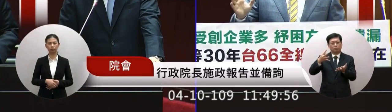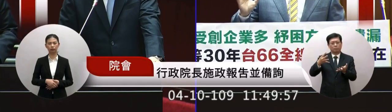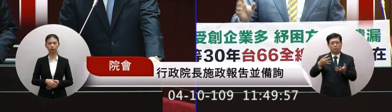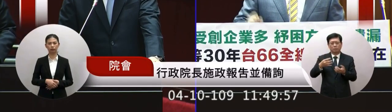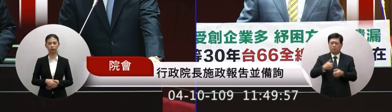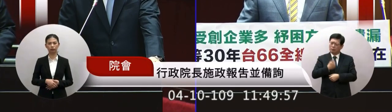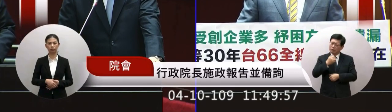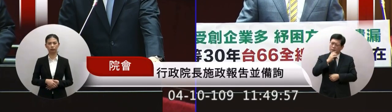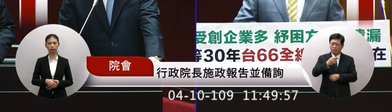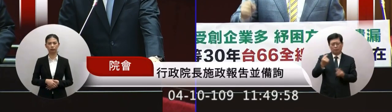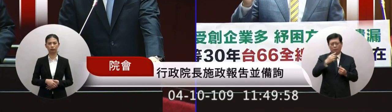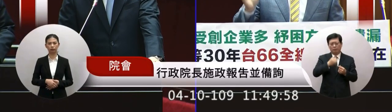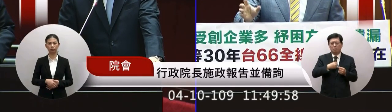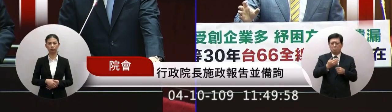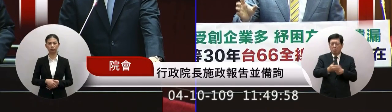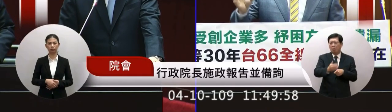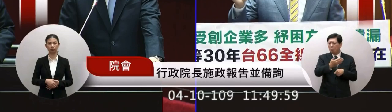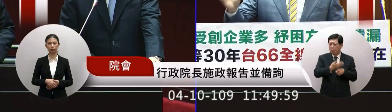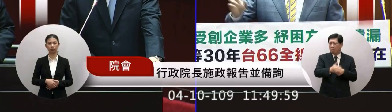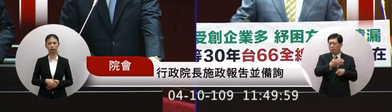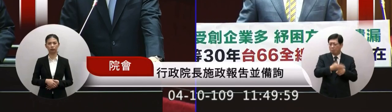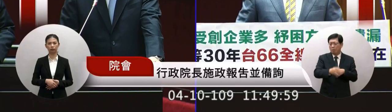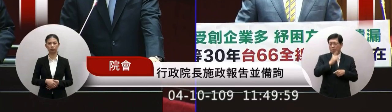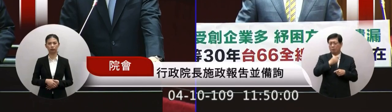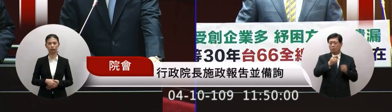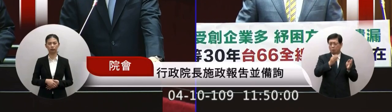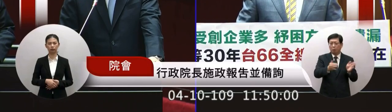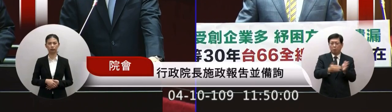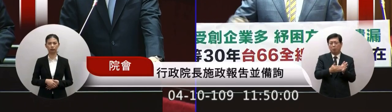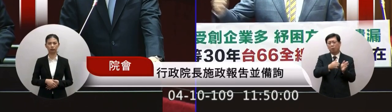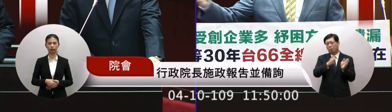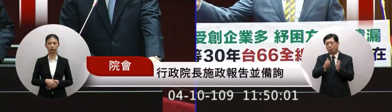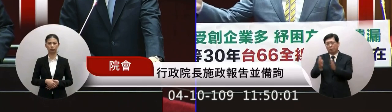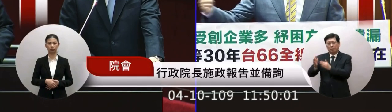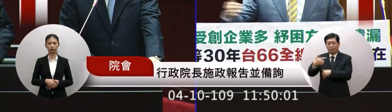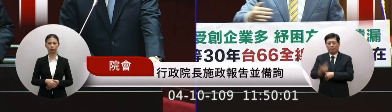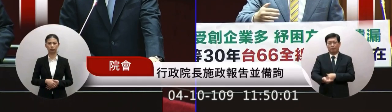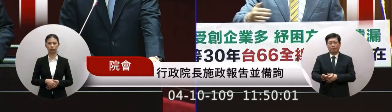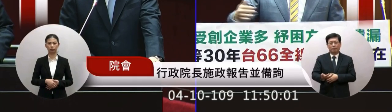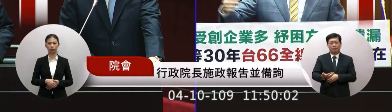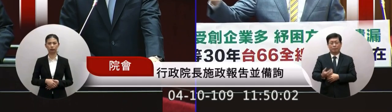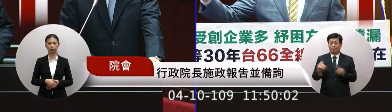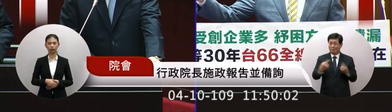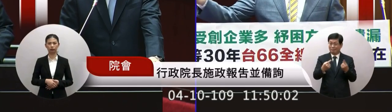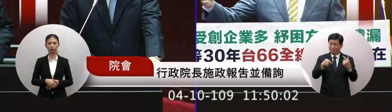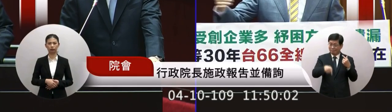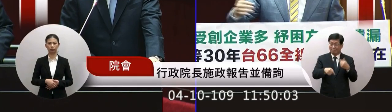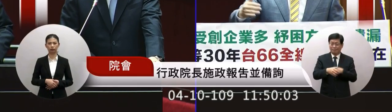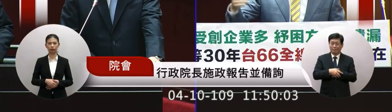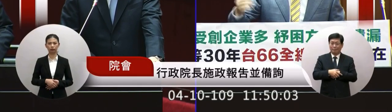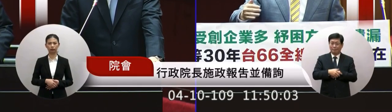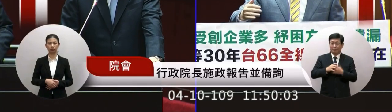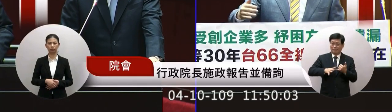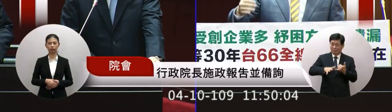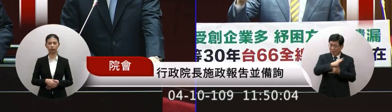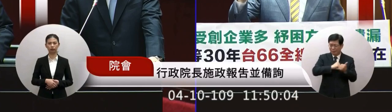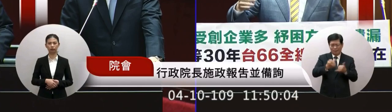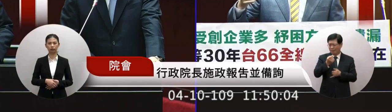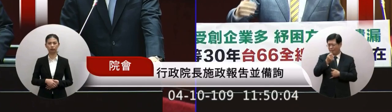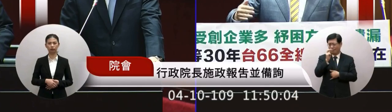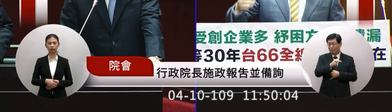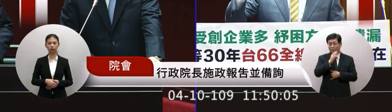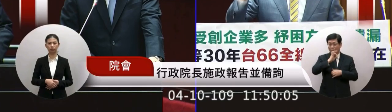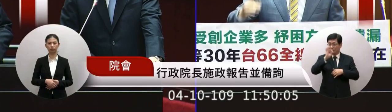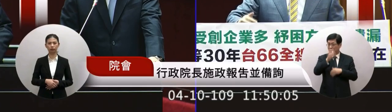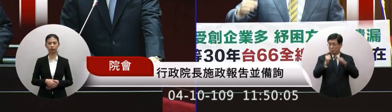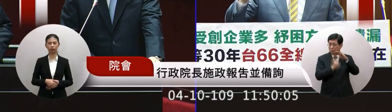可以说像挤牙膏一样，一段做完再做一段，好，所以这一条是全国少见啊，这个快